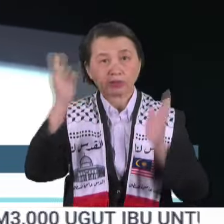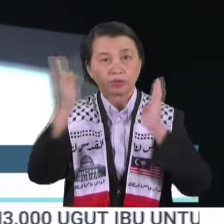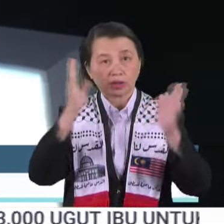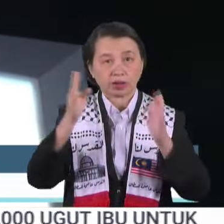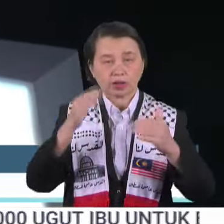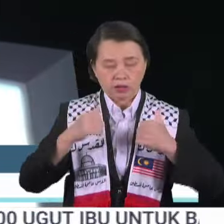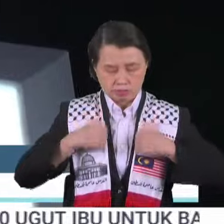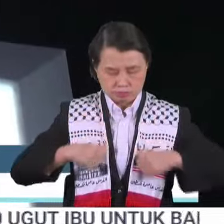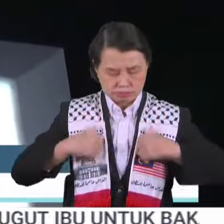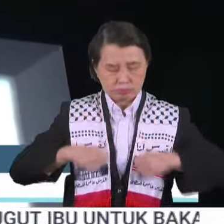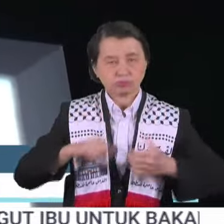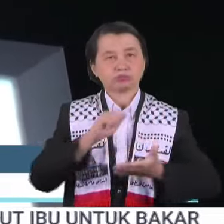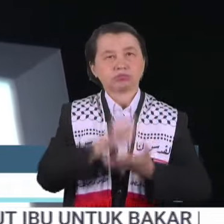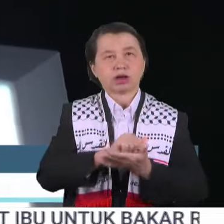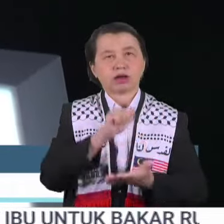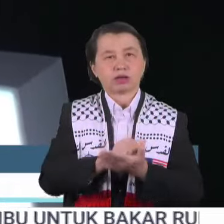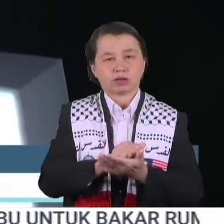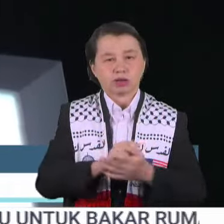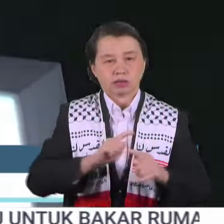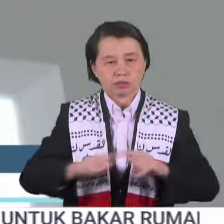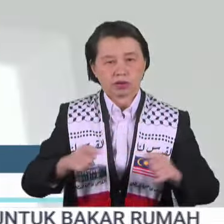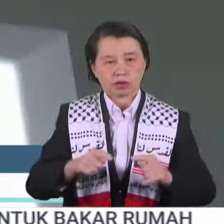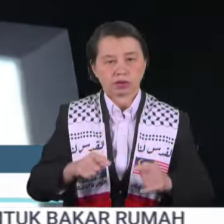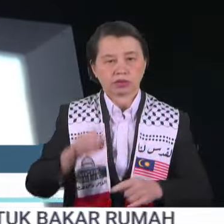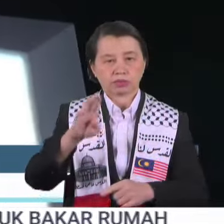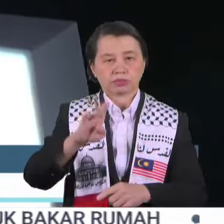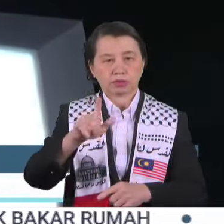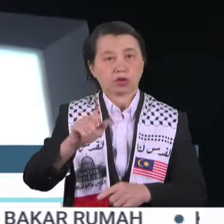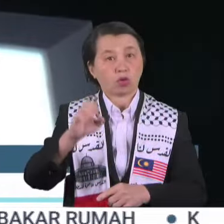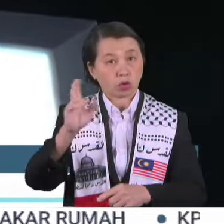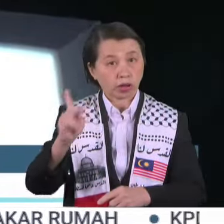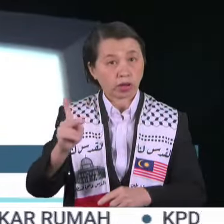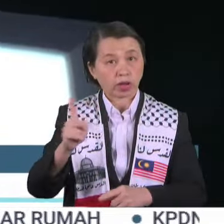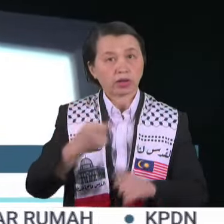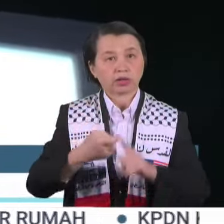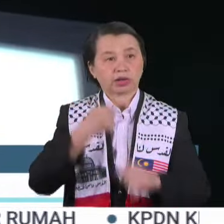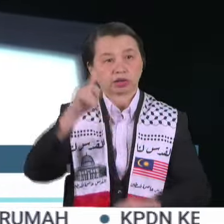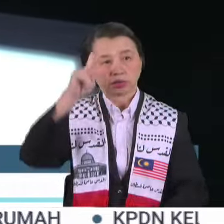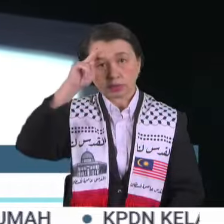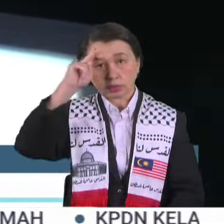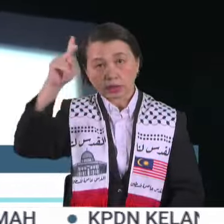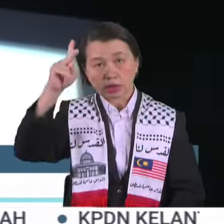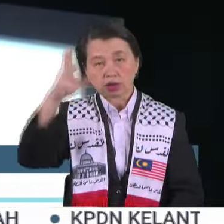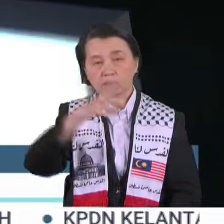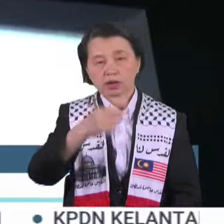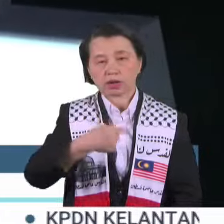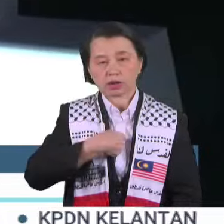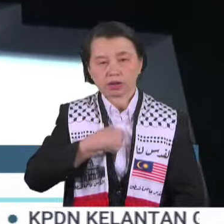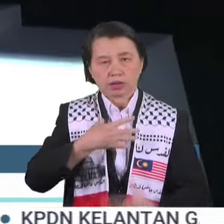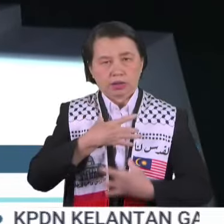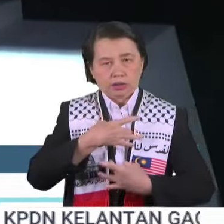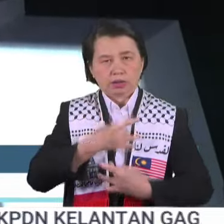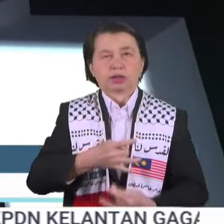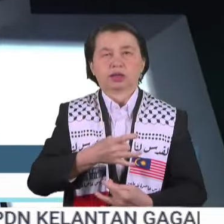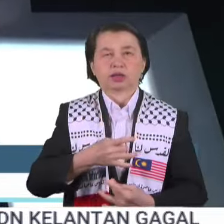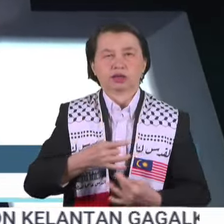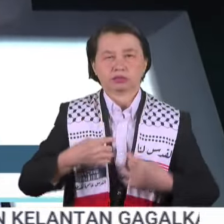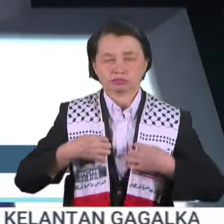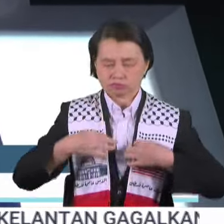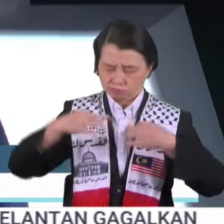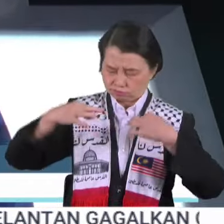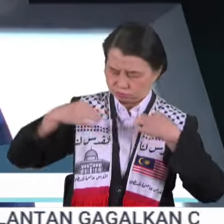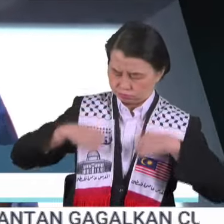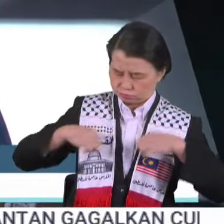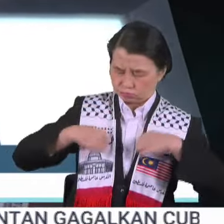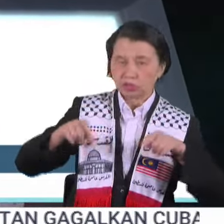batik daripada, bukan batik saja, but it's blocked batik. Block batik daripada Kelantan. And I love the fact that it looks